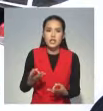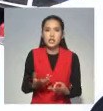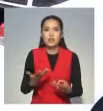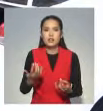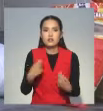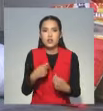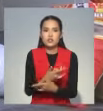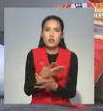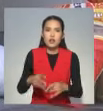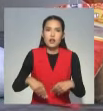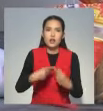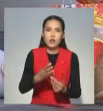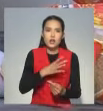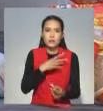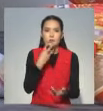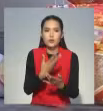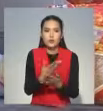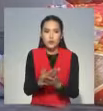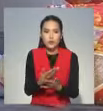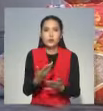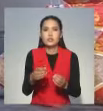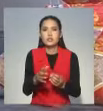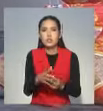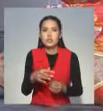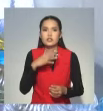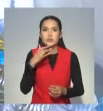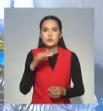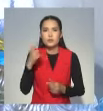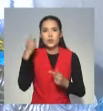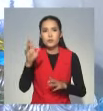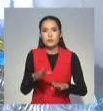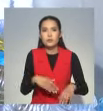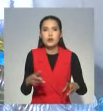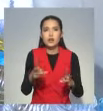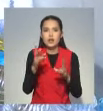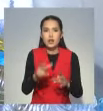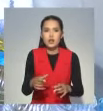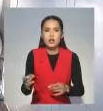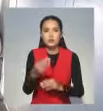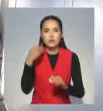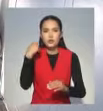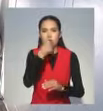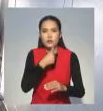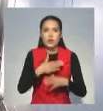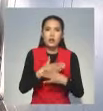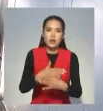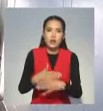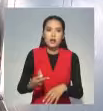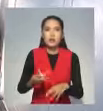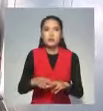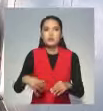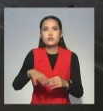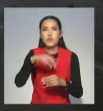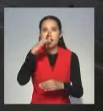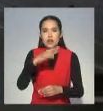одежда. Жители этой области не понаслышке знают, что такое лесные пожары. В сентябре прошлого года людям тоже помогали всем Казахстанам.